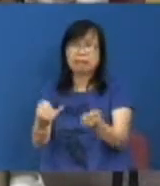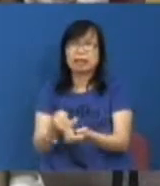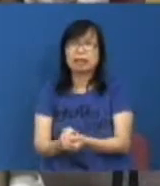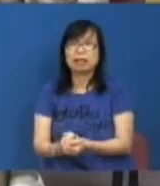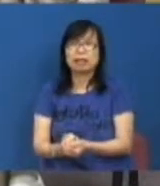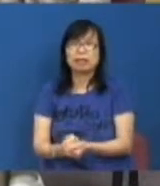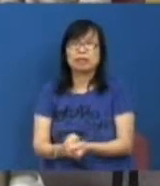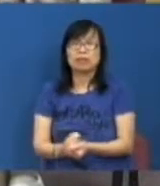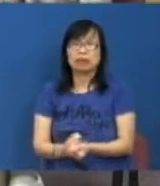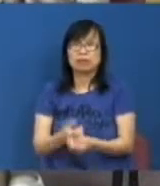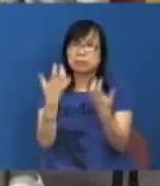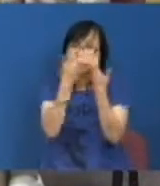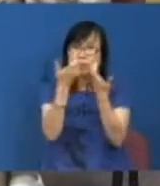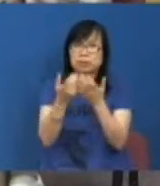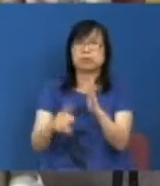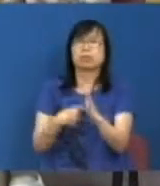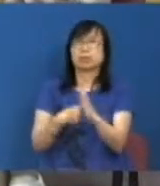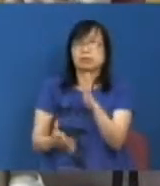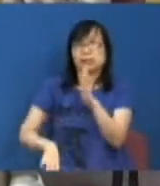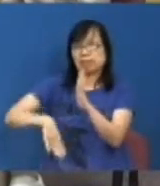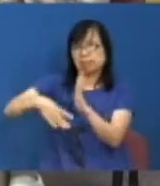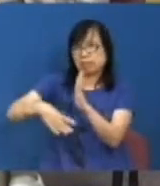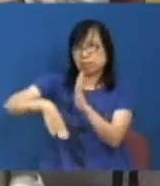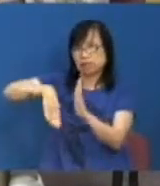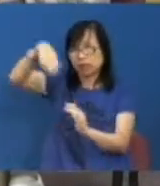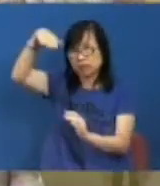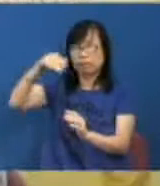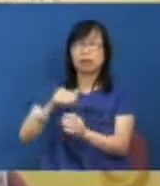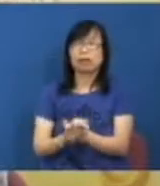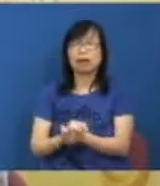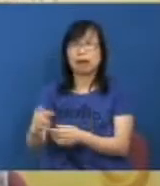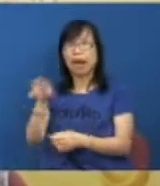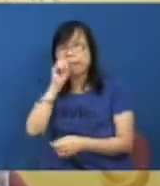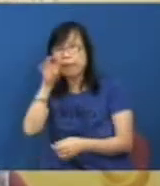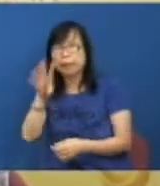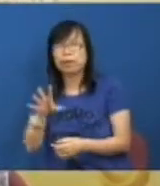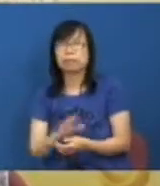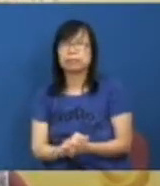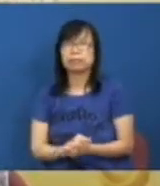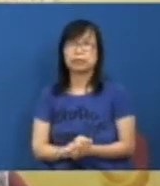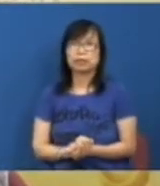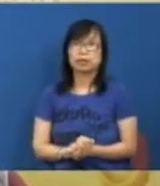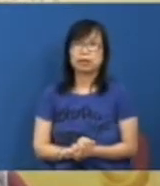又會。有提升。 其實有時如果你好似我哋頭先講嗰啲 green roofing 或者係用